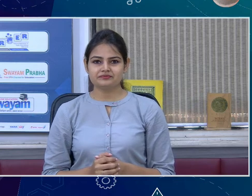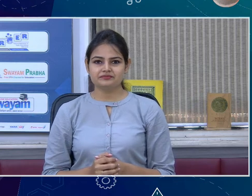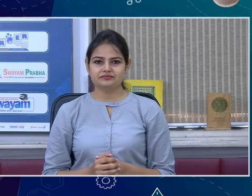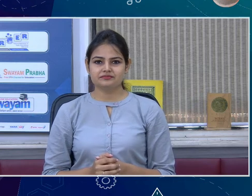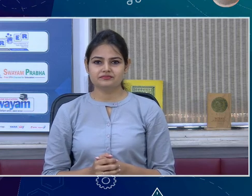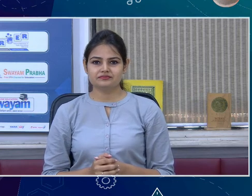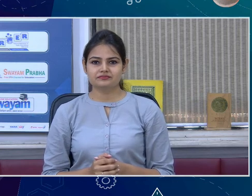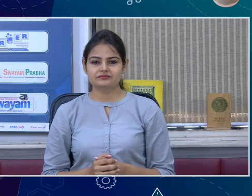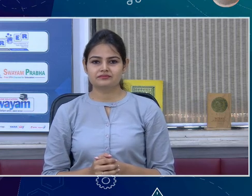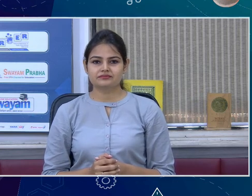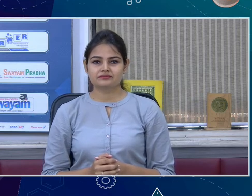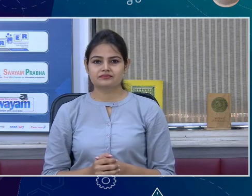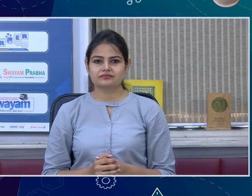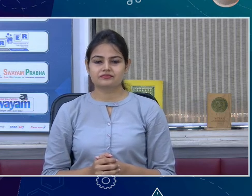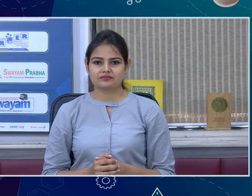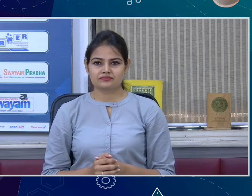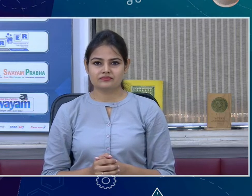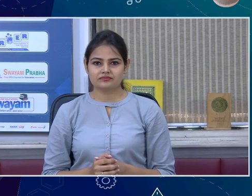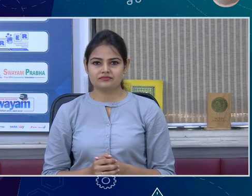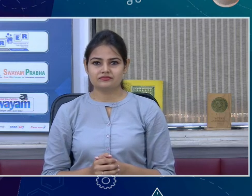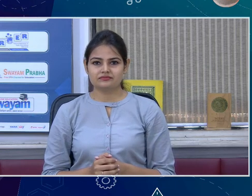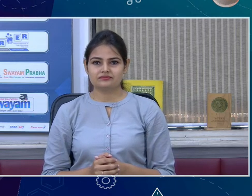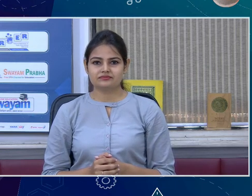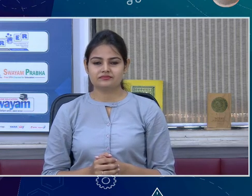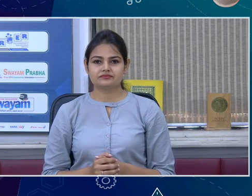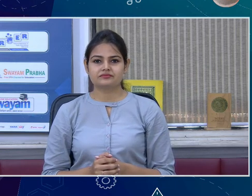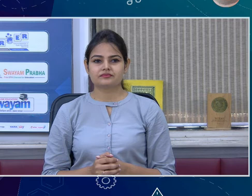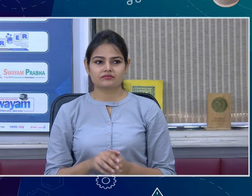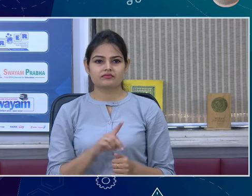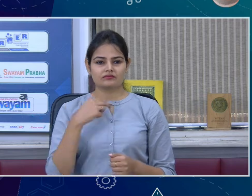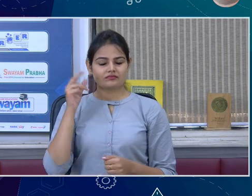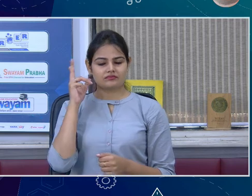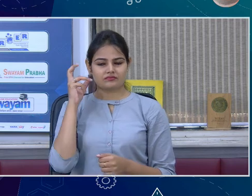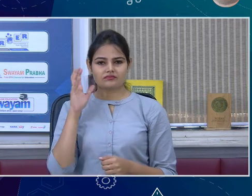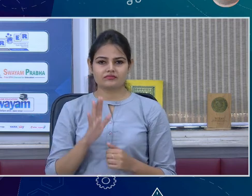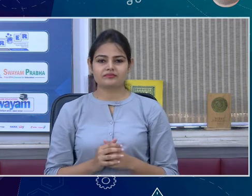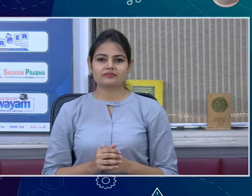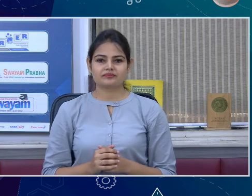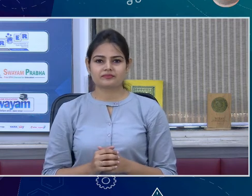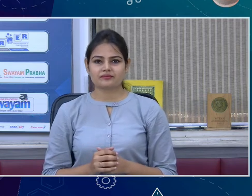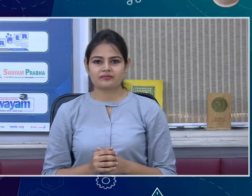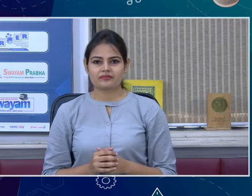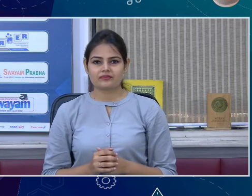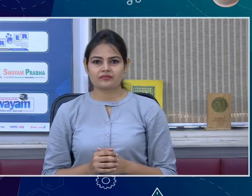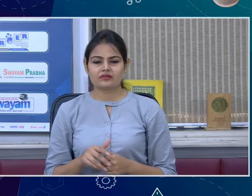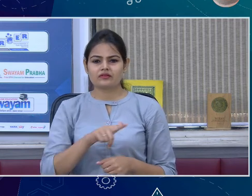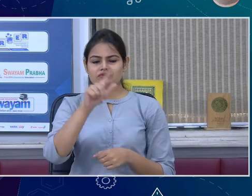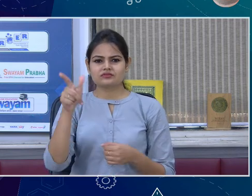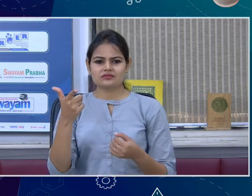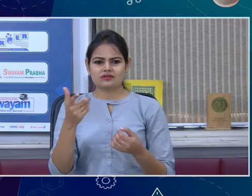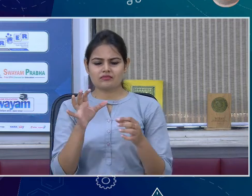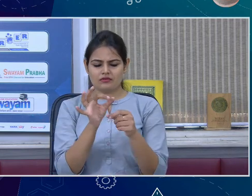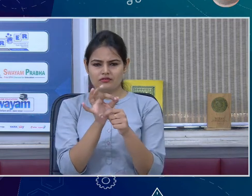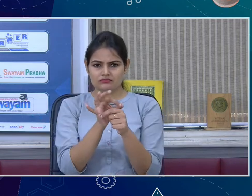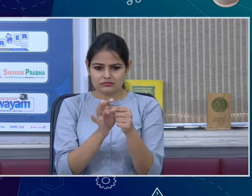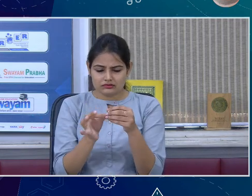क्या होता है yeah yes yes I can hear you मैंने आपका प्रेसिन सुन UH actually all compounds don't form